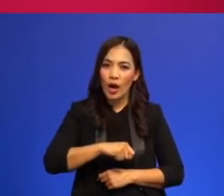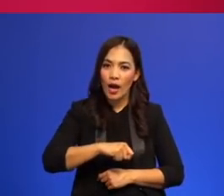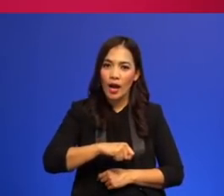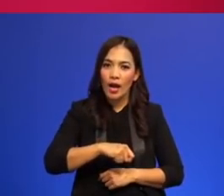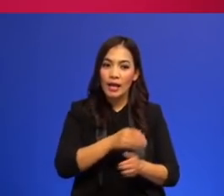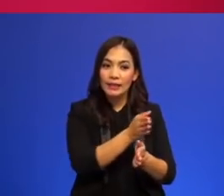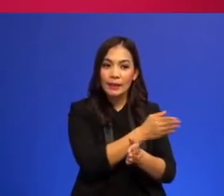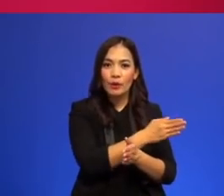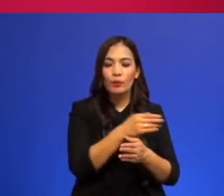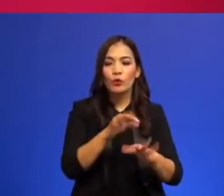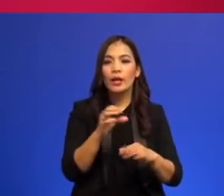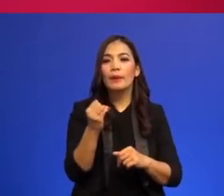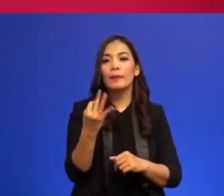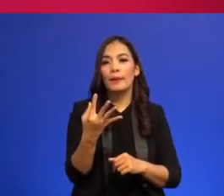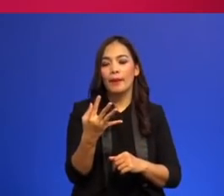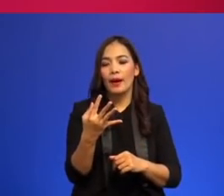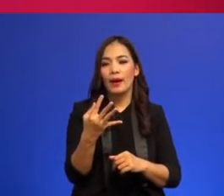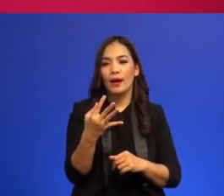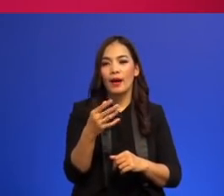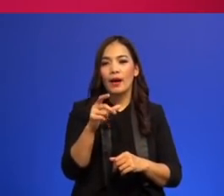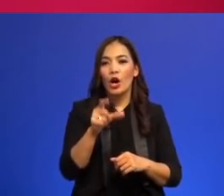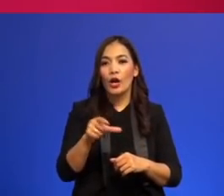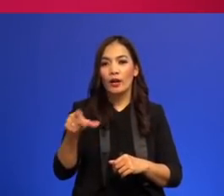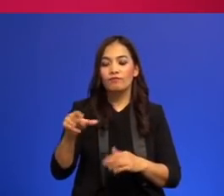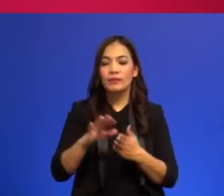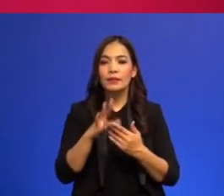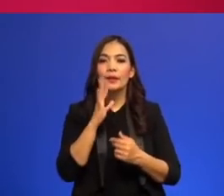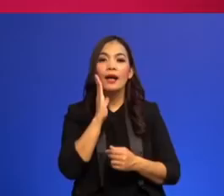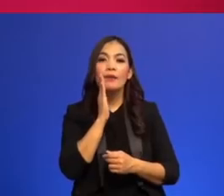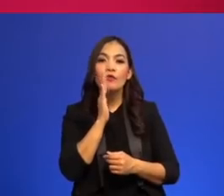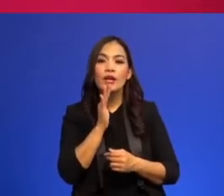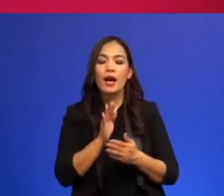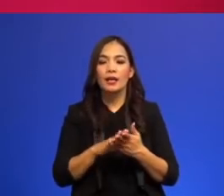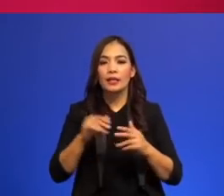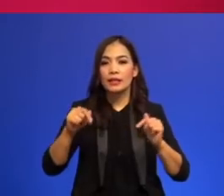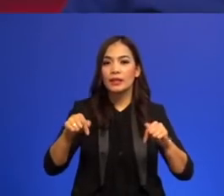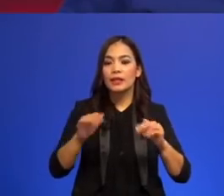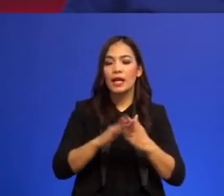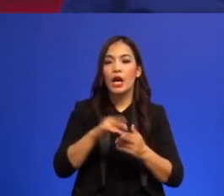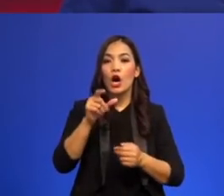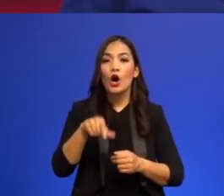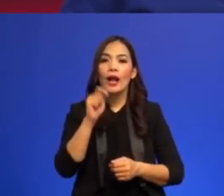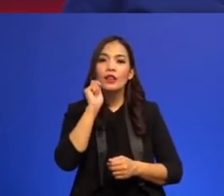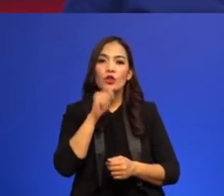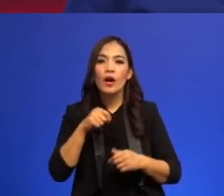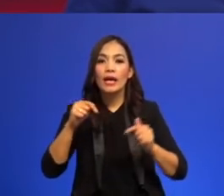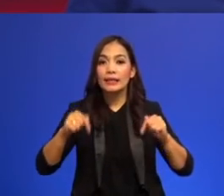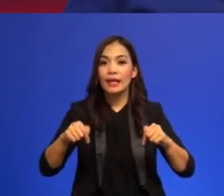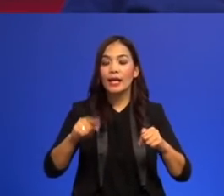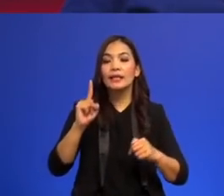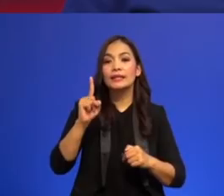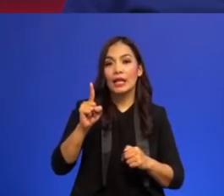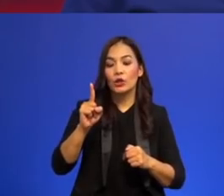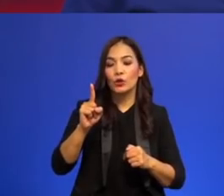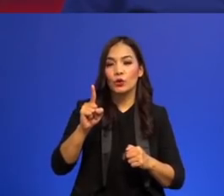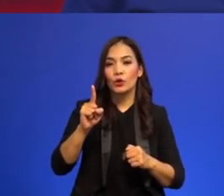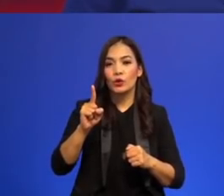Tadi kan sudah beberapa pihak ya. Lain waktu mungkin 2 sesi kali ya. Ini 1 sesi